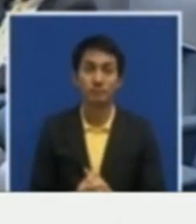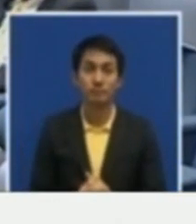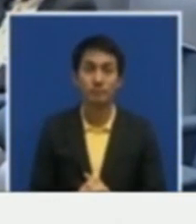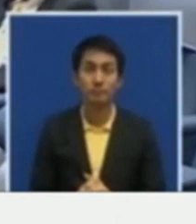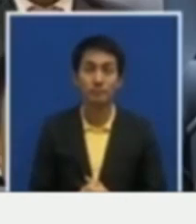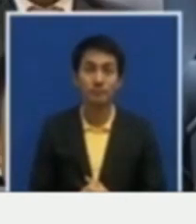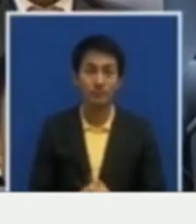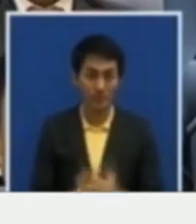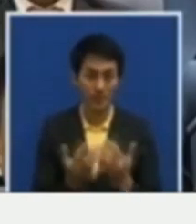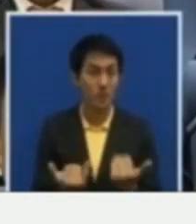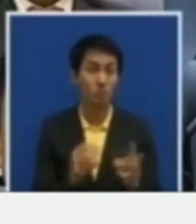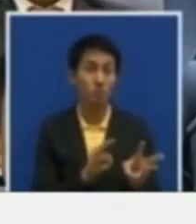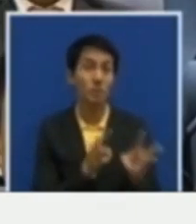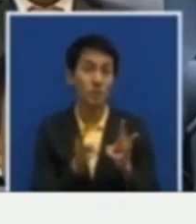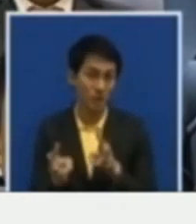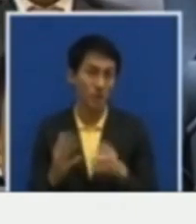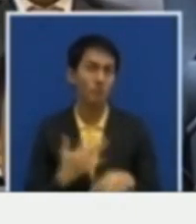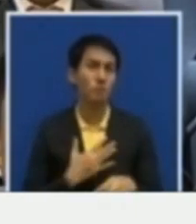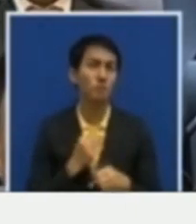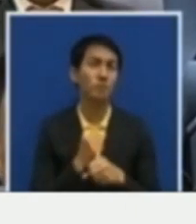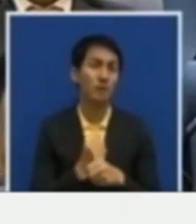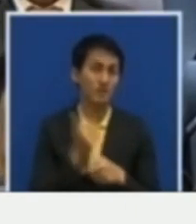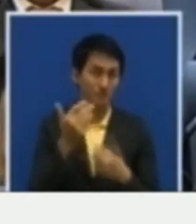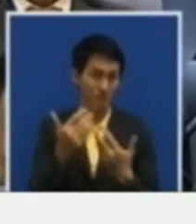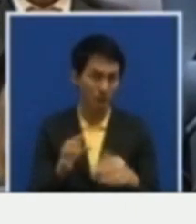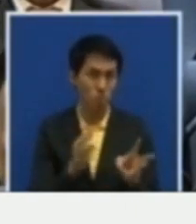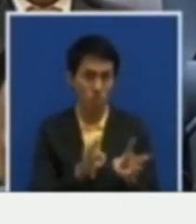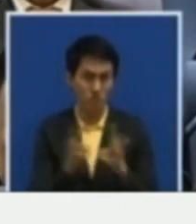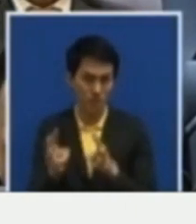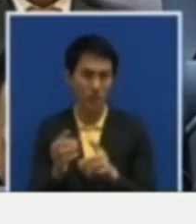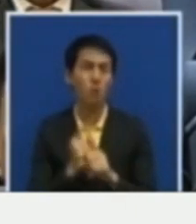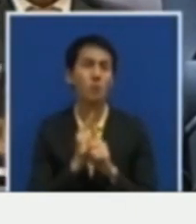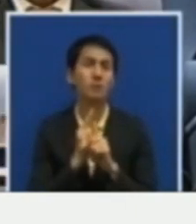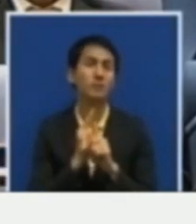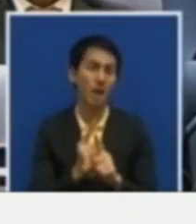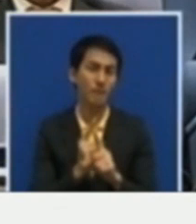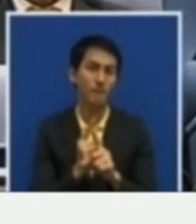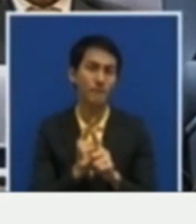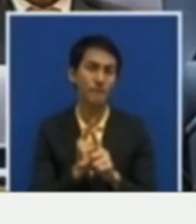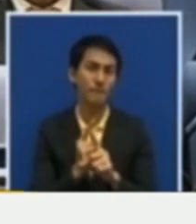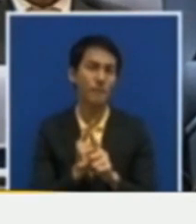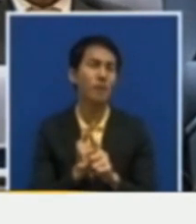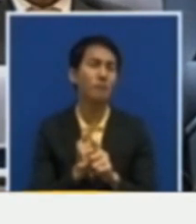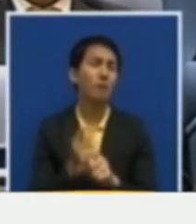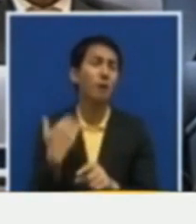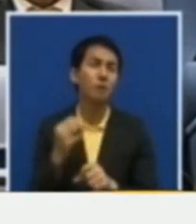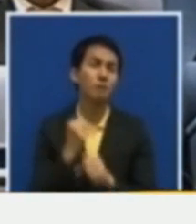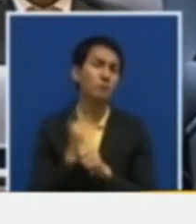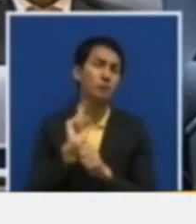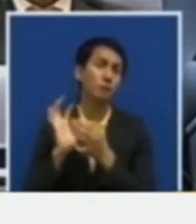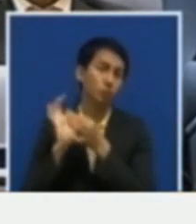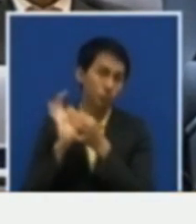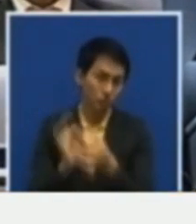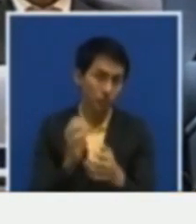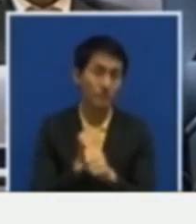มาเช็คชื่ออายเขา โตกันแล้ว ค่ะ แต่ประธานพลเอกดนัยมีชูเวศนะสวก็อภิปรายว่าบางท่านเนี่ยคิดว่า